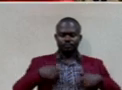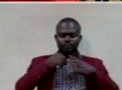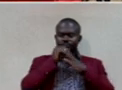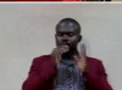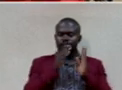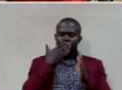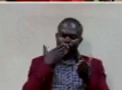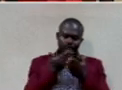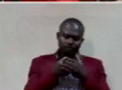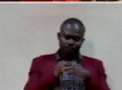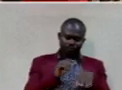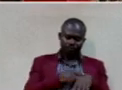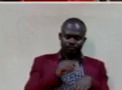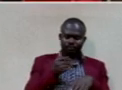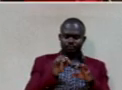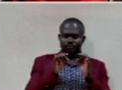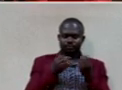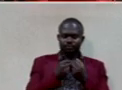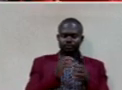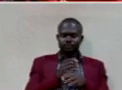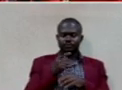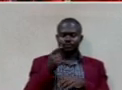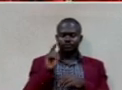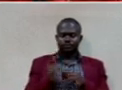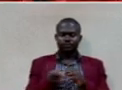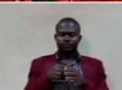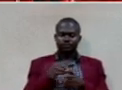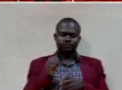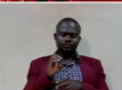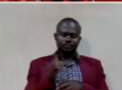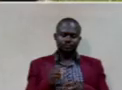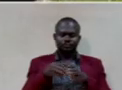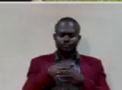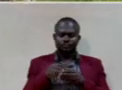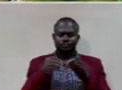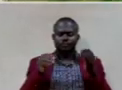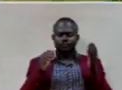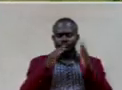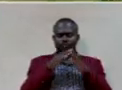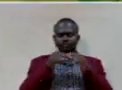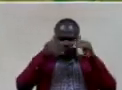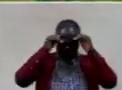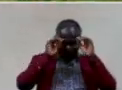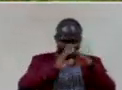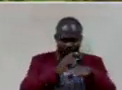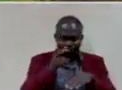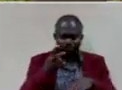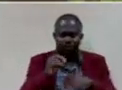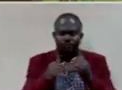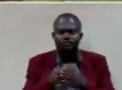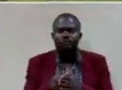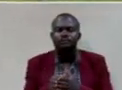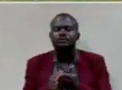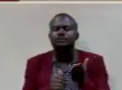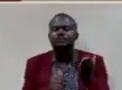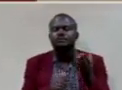hadatunganye, mu gihe indi miryango 1000 yo mu murenge wa Macuba yashyikirijwe amatungo arimo inka zirenga 20 n'ihene n'ingurube